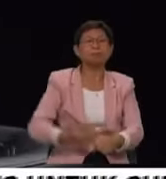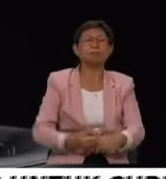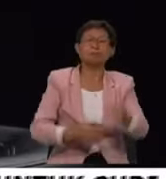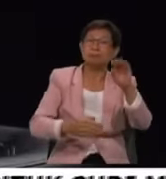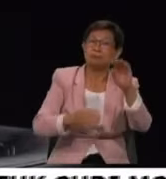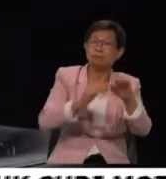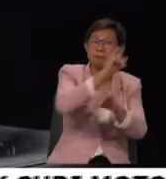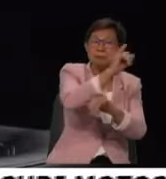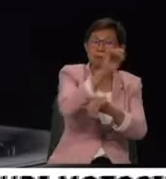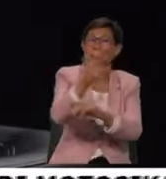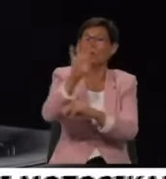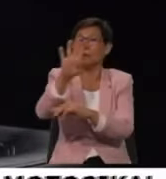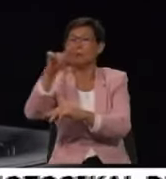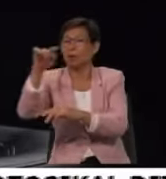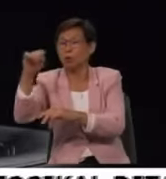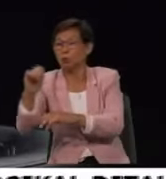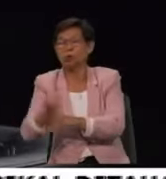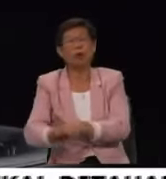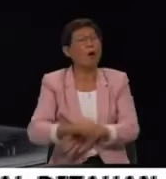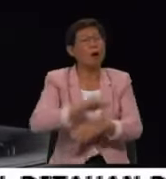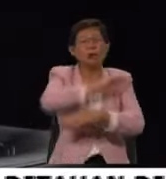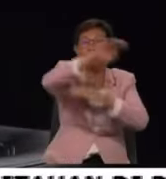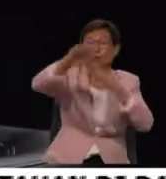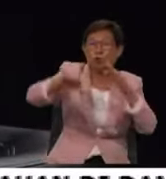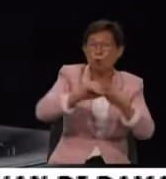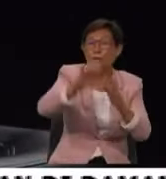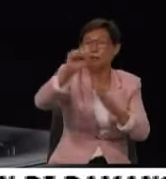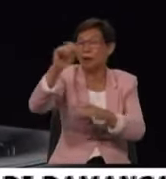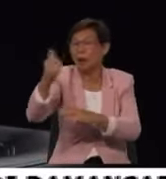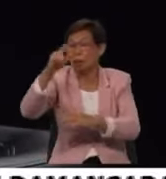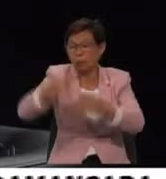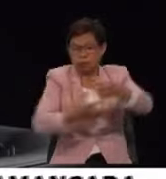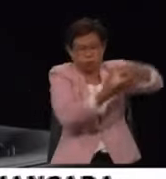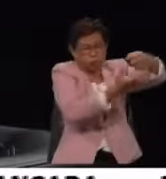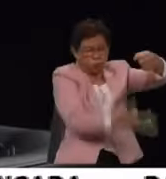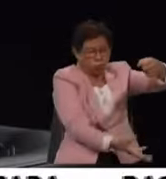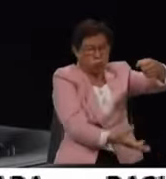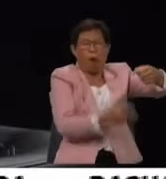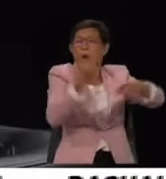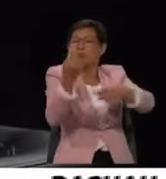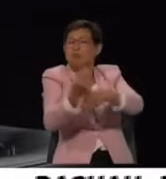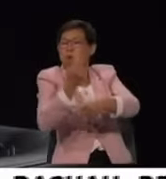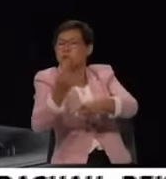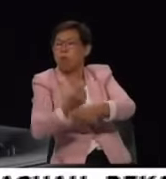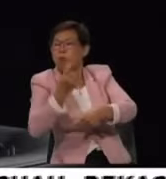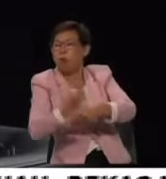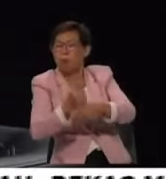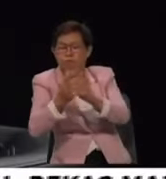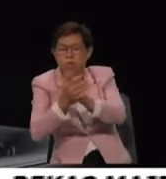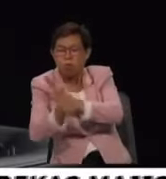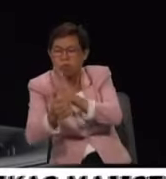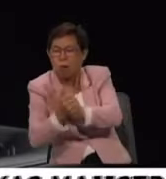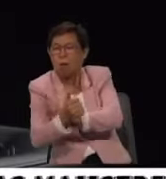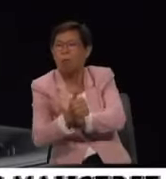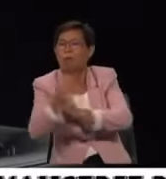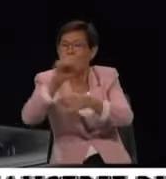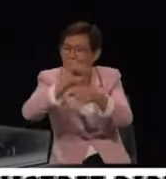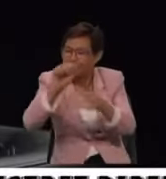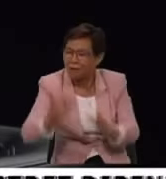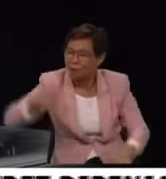evolusi 4.0. Maka setiap syarikat perlu adakan peruntukan untuk menjalani latihan er kemahiran.